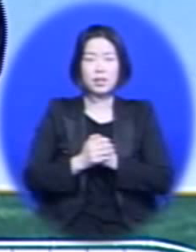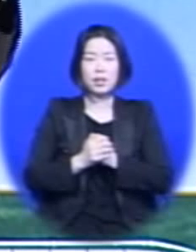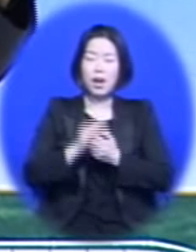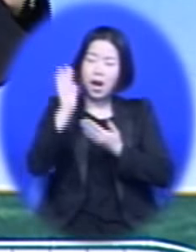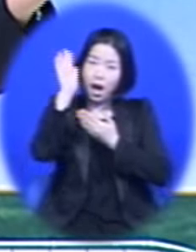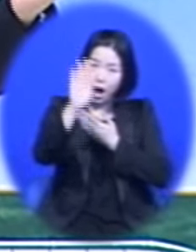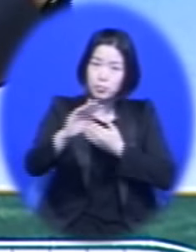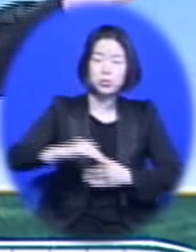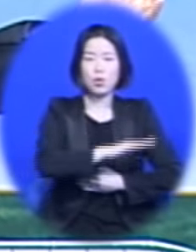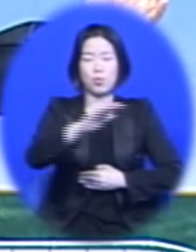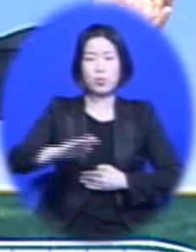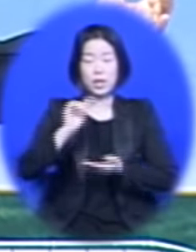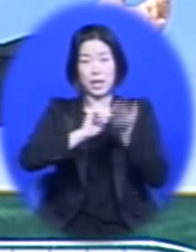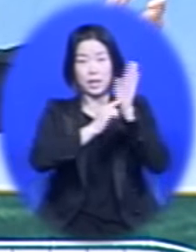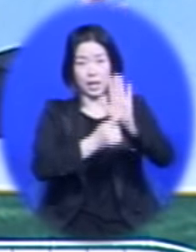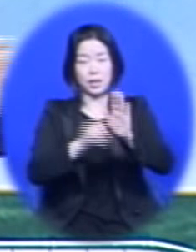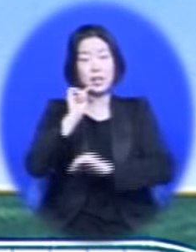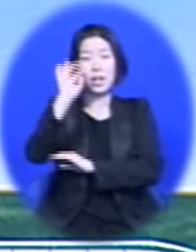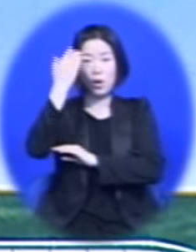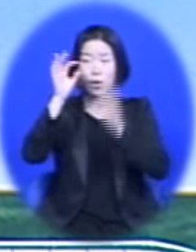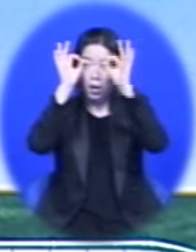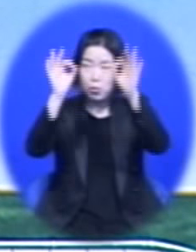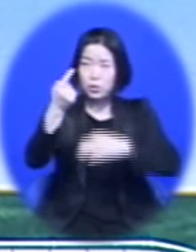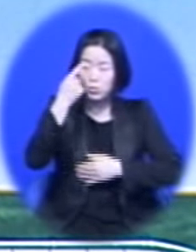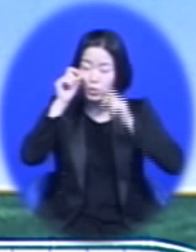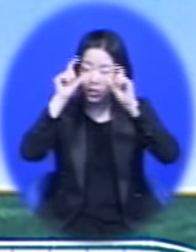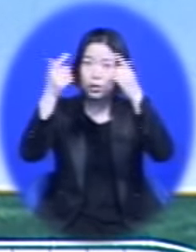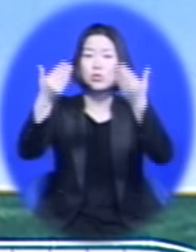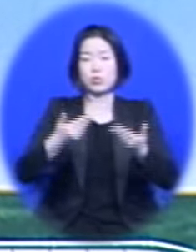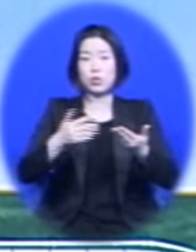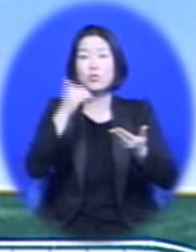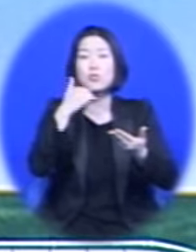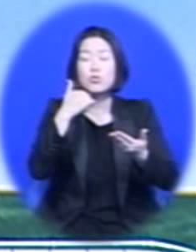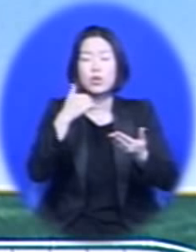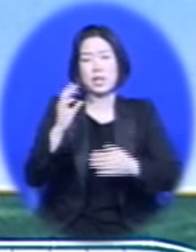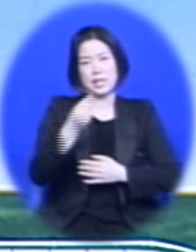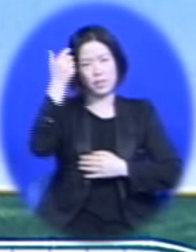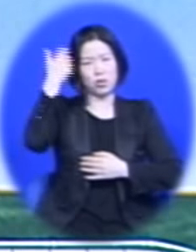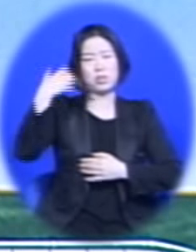장차 우리에게 나타날 영광을 보는 눈을 열어주는 거예요, 성령님께서.